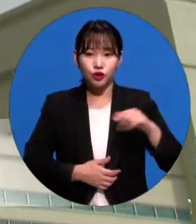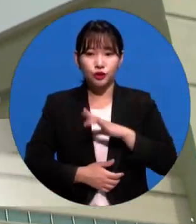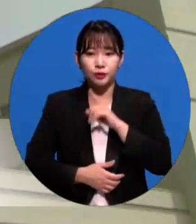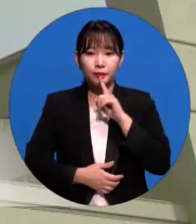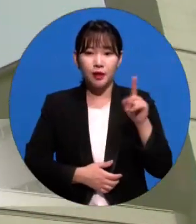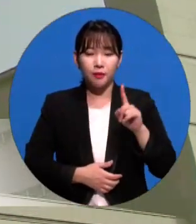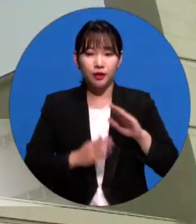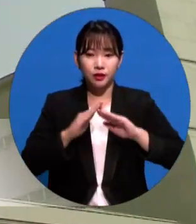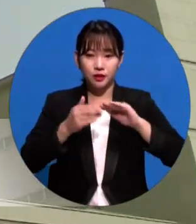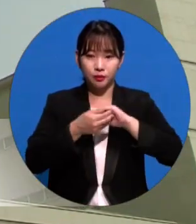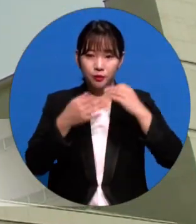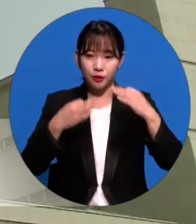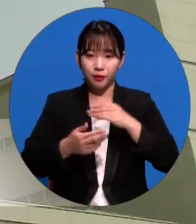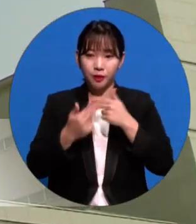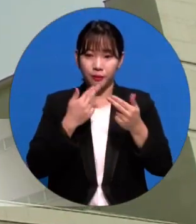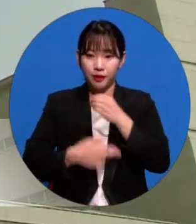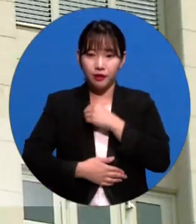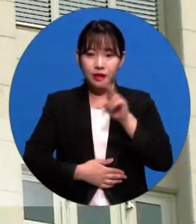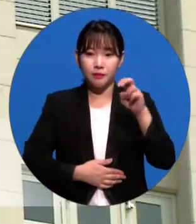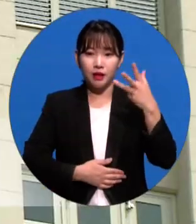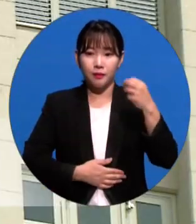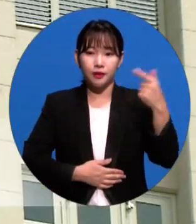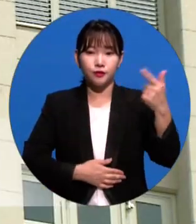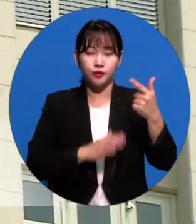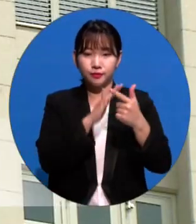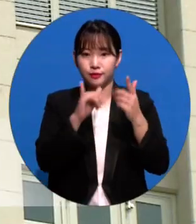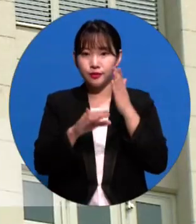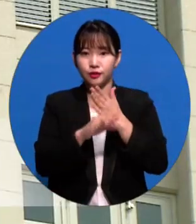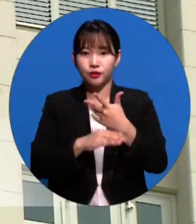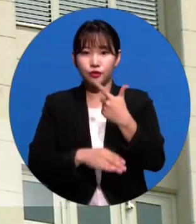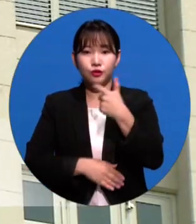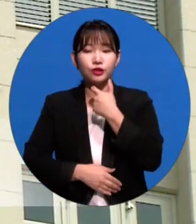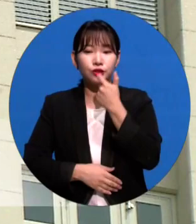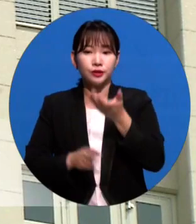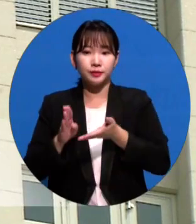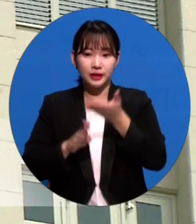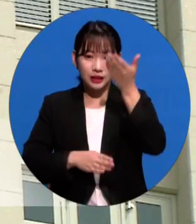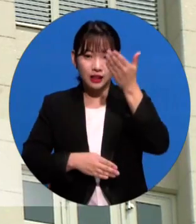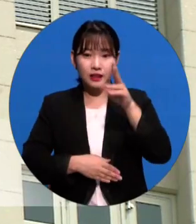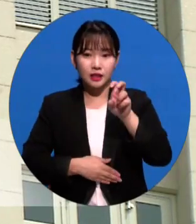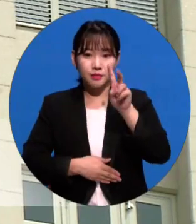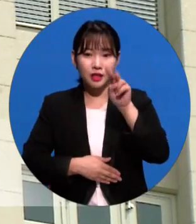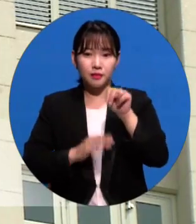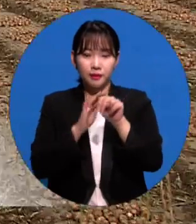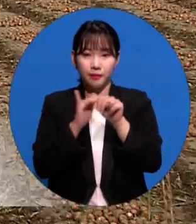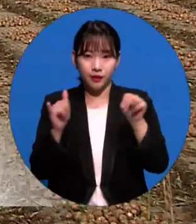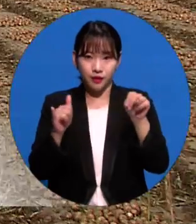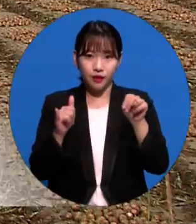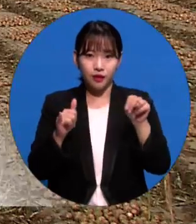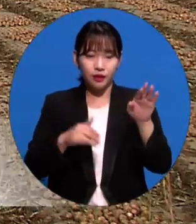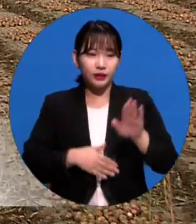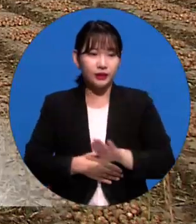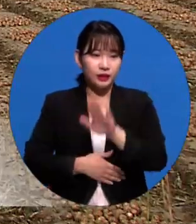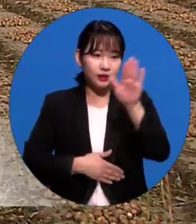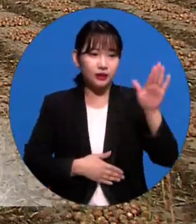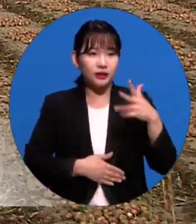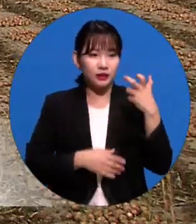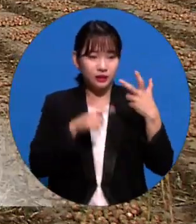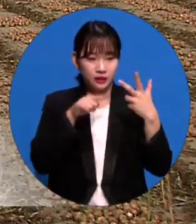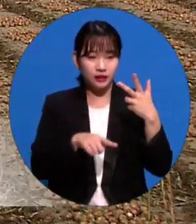전남농협 조합원 28만 6천여명 가운데 60세 이상은 22만여 명으로 전체